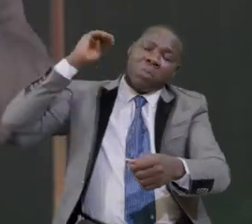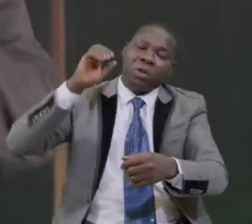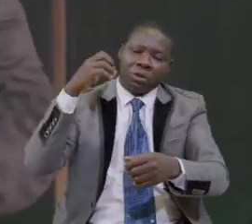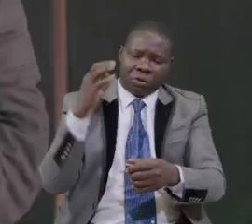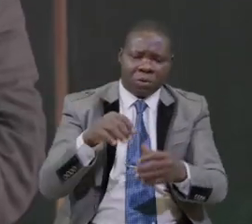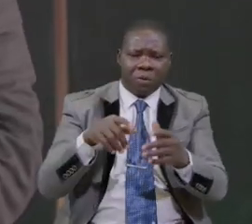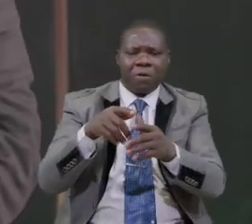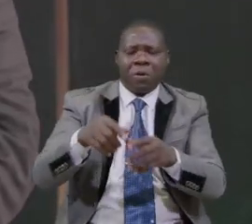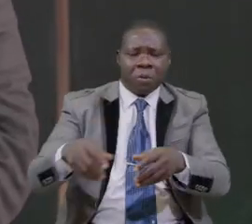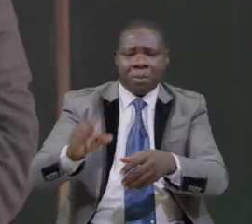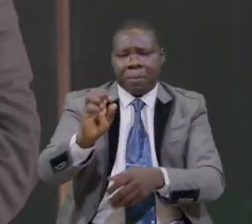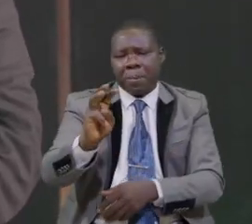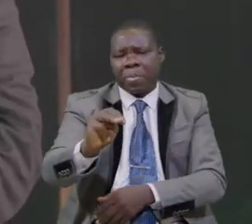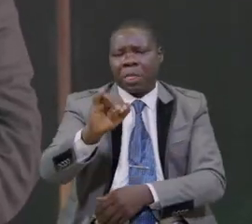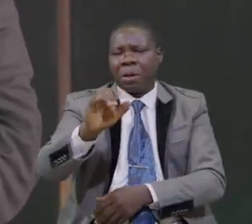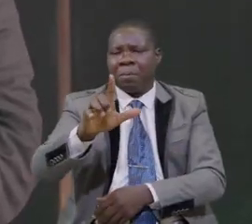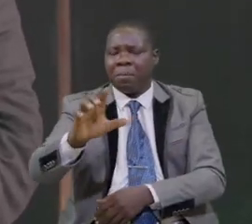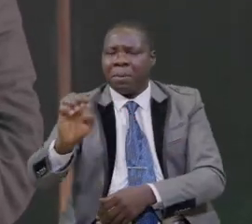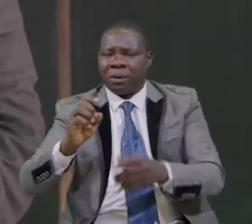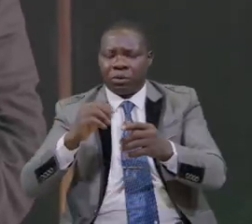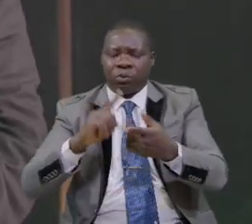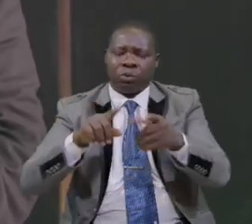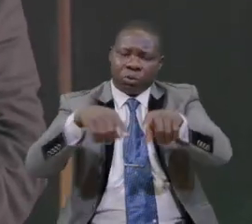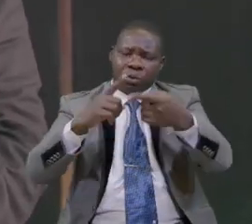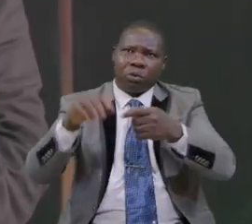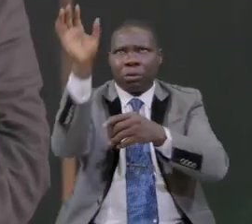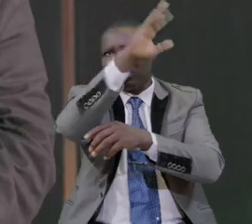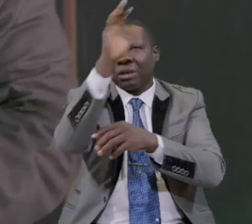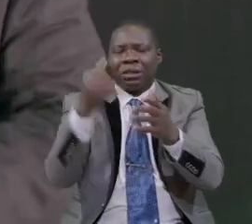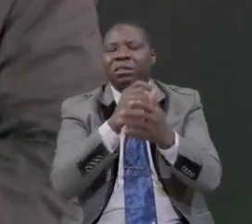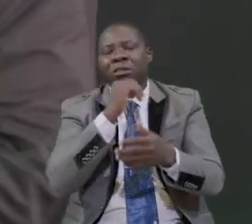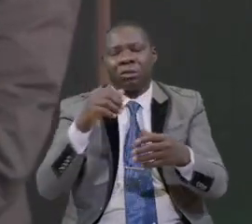le ciel. Ce n'est pas le cri. C'est l'onction.